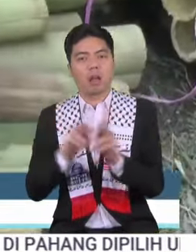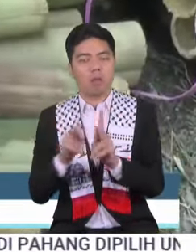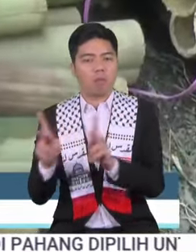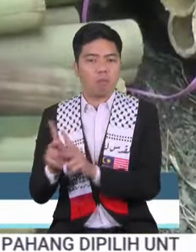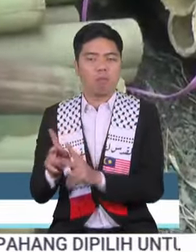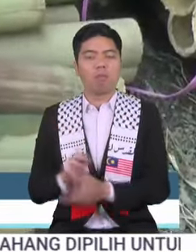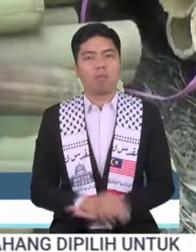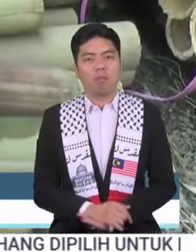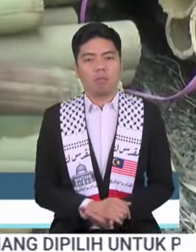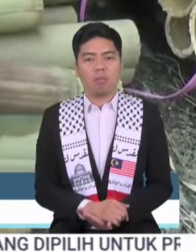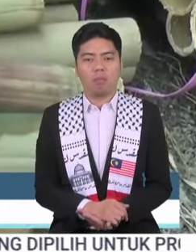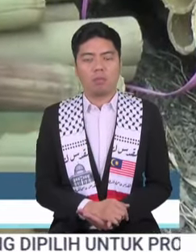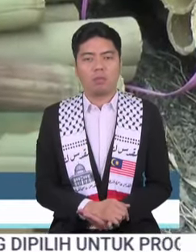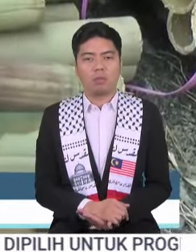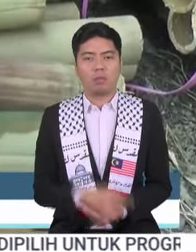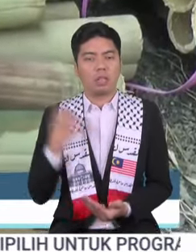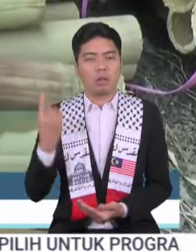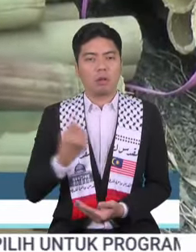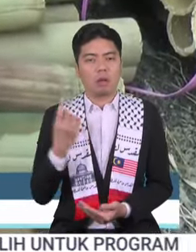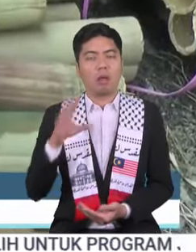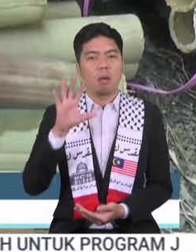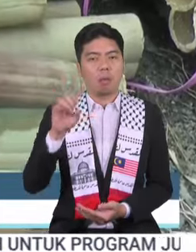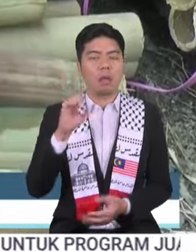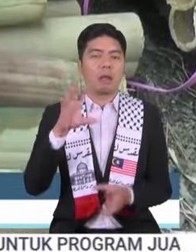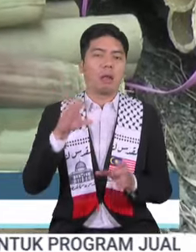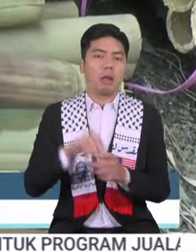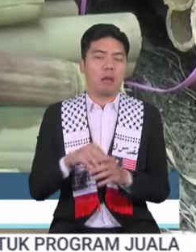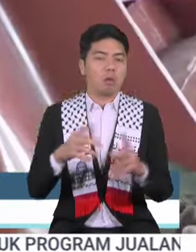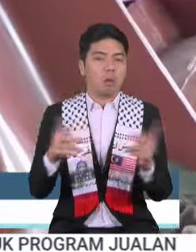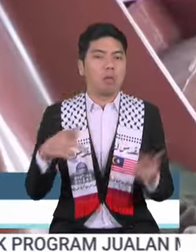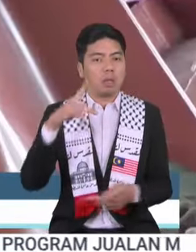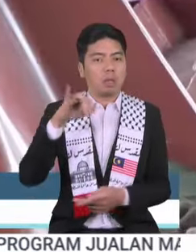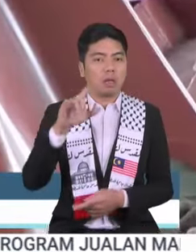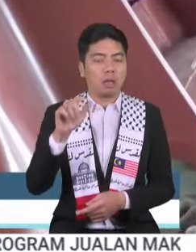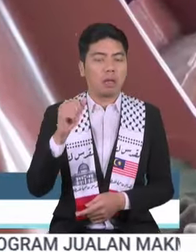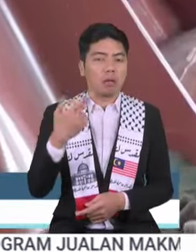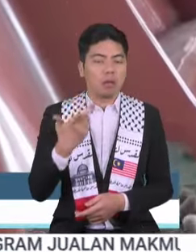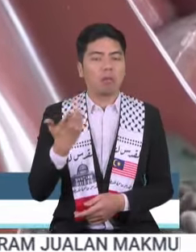lah. Selalu ambil kat Kuala Pila, dekat Johor,